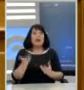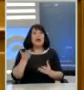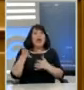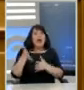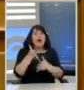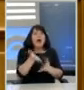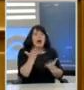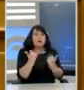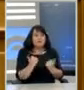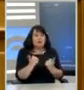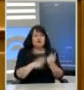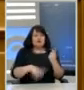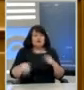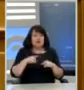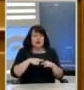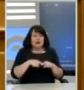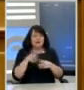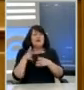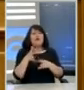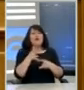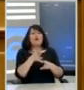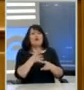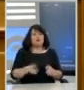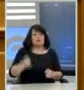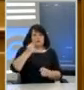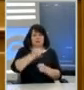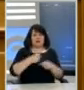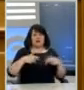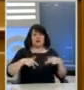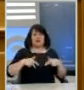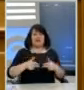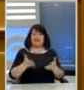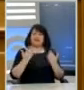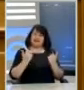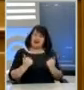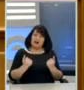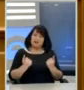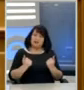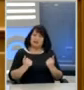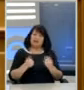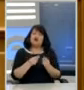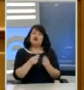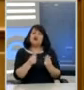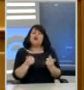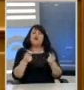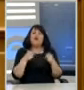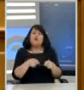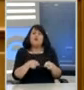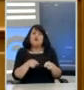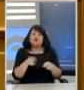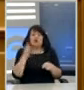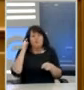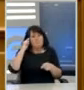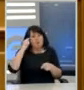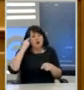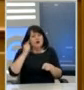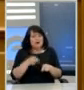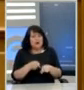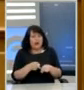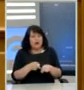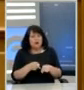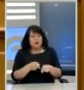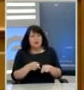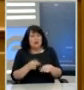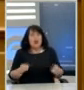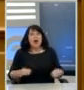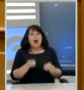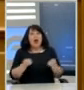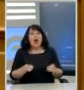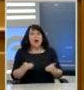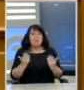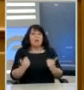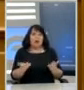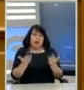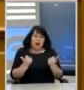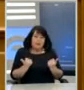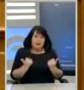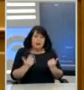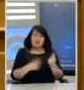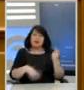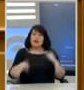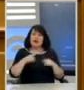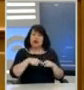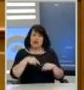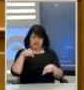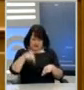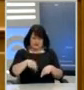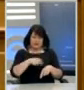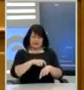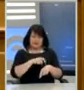Έλληνες, δεν είχαν έρθει στην εξουσία έτσι όπως ήλθαν και δεν έκαναν όσα έκαναν, η Ελλάδα